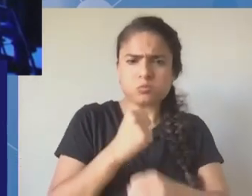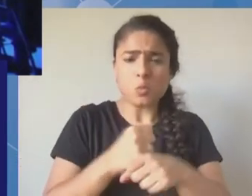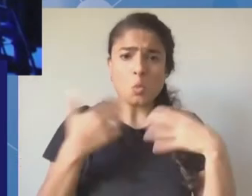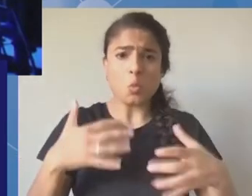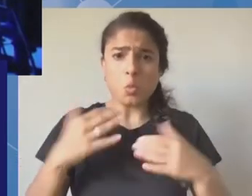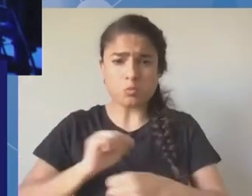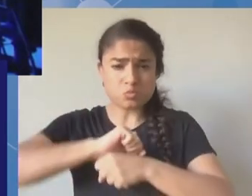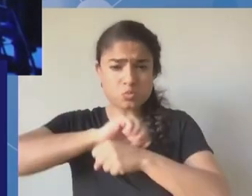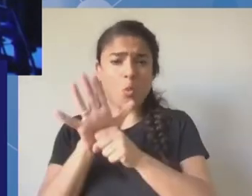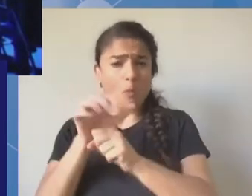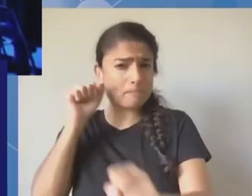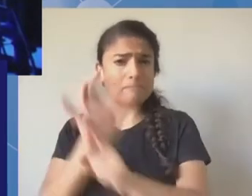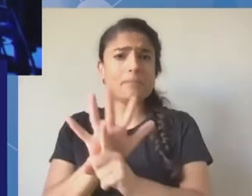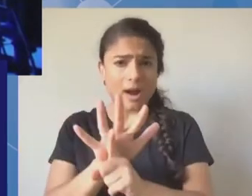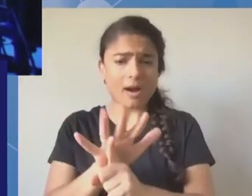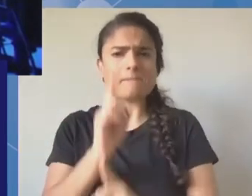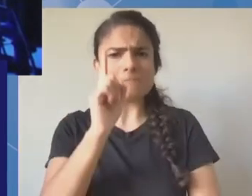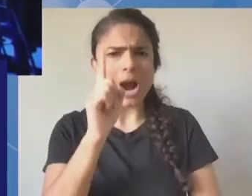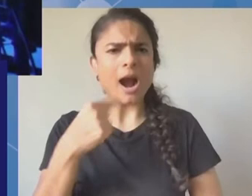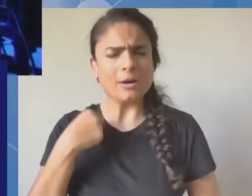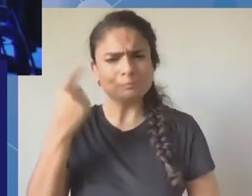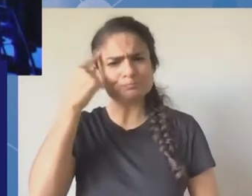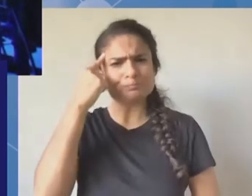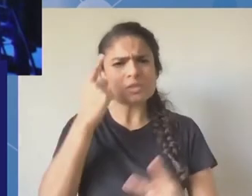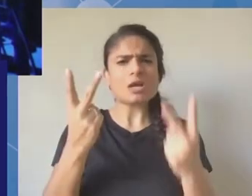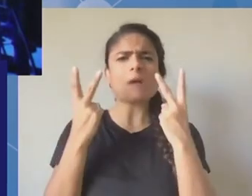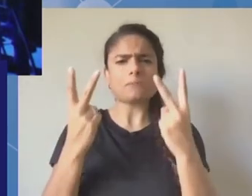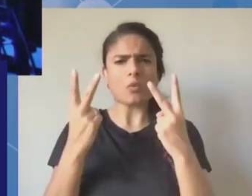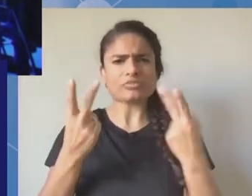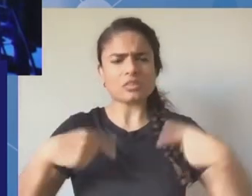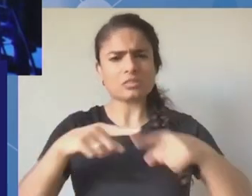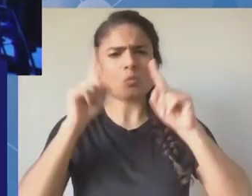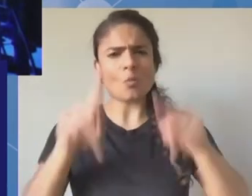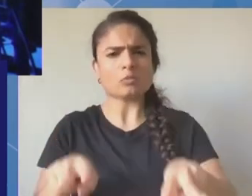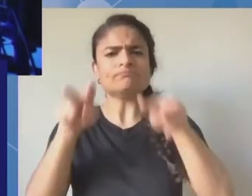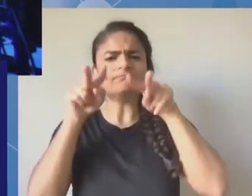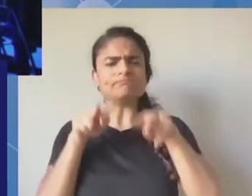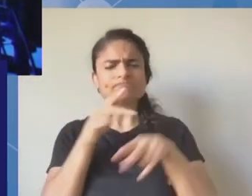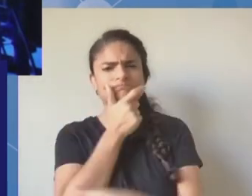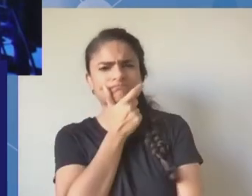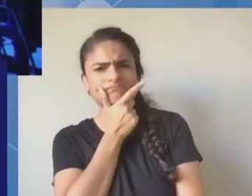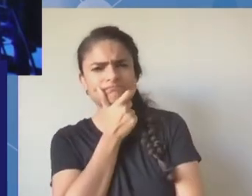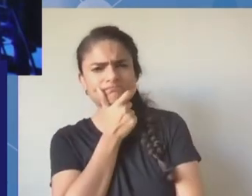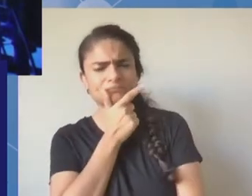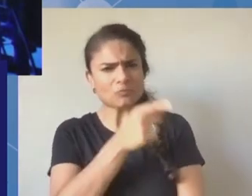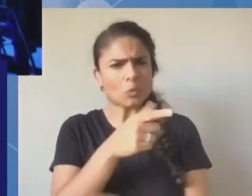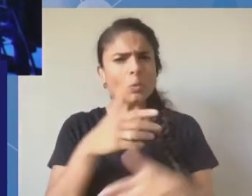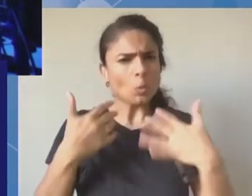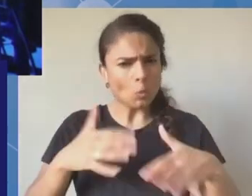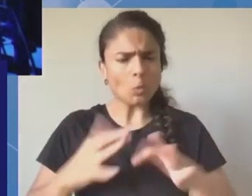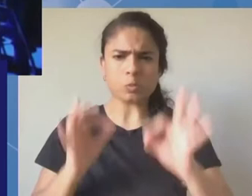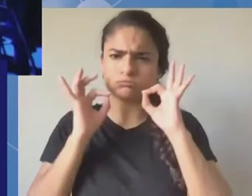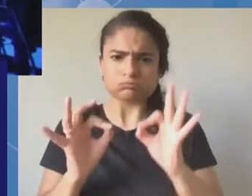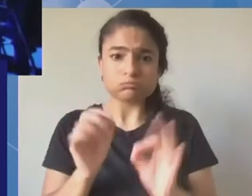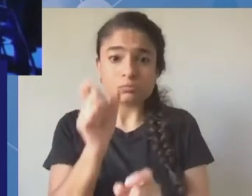个 NRI 的一个网络的一个影响力的吧，在这些艰难的疫情的一个时刻。但是最